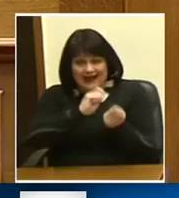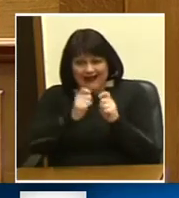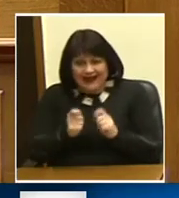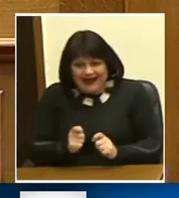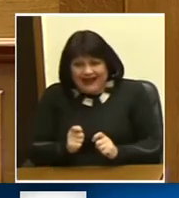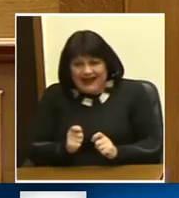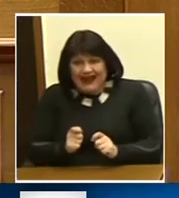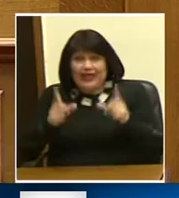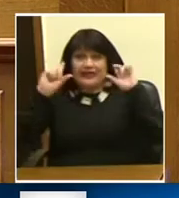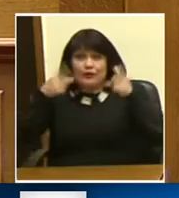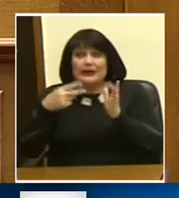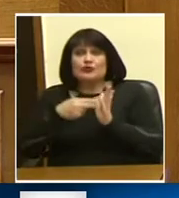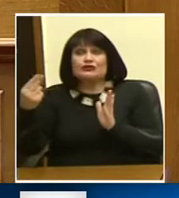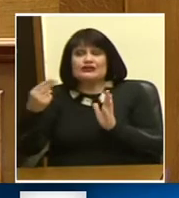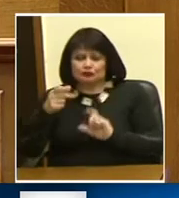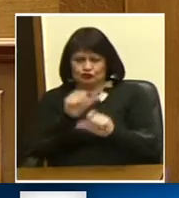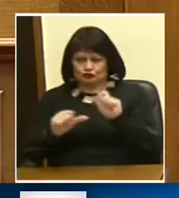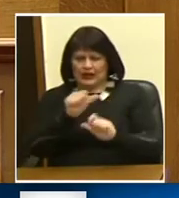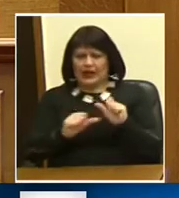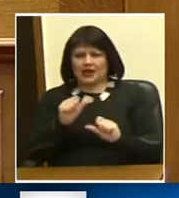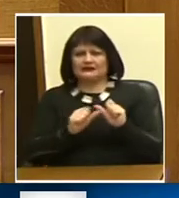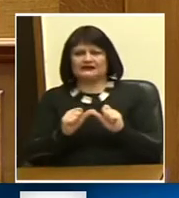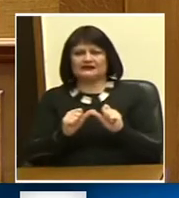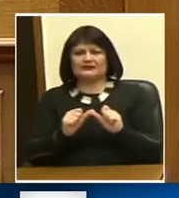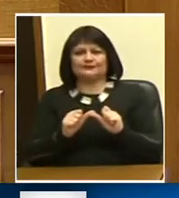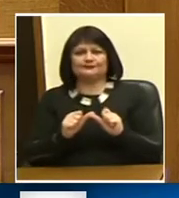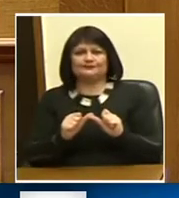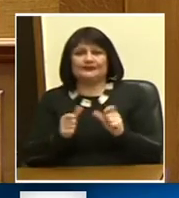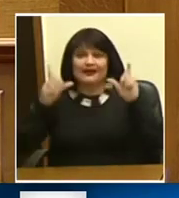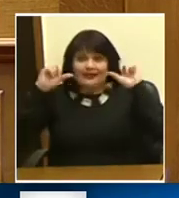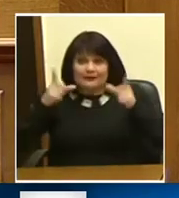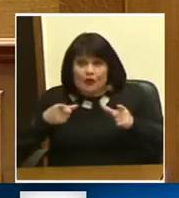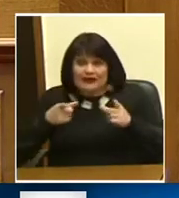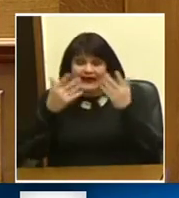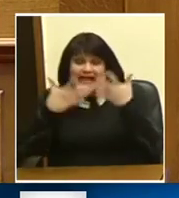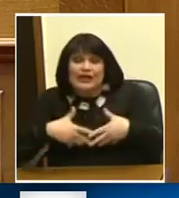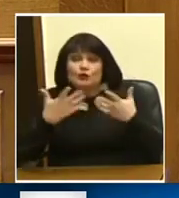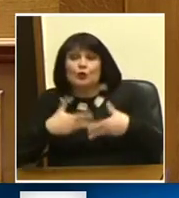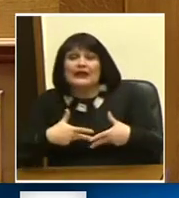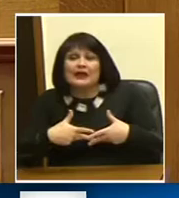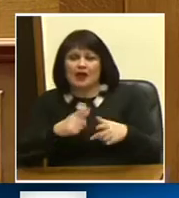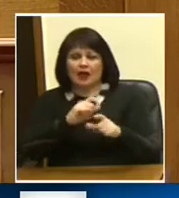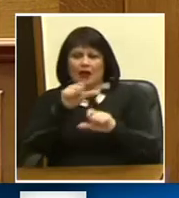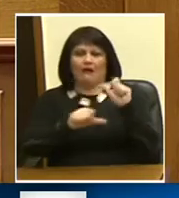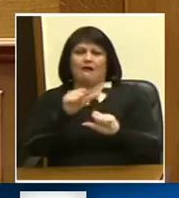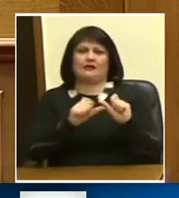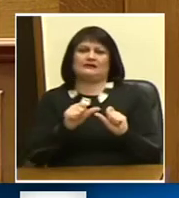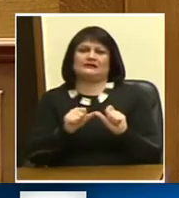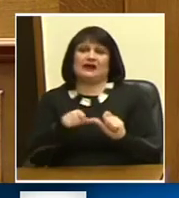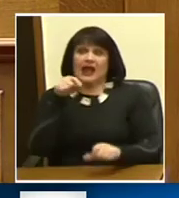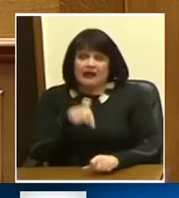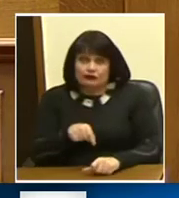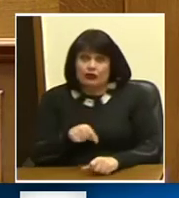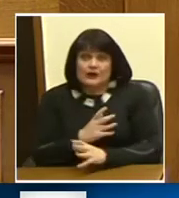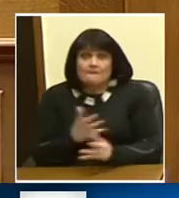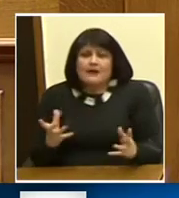τους δημοκρατικούς θεσμούς, την ίδια τη λειτουργία των δημοκρατικών θεσμών. Αυτές είναι μεγάλες προκλήσεις της